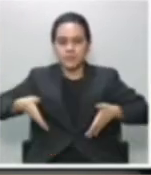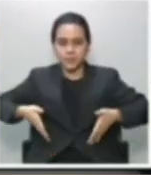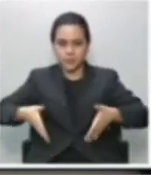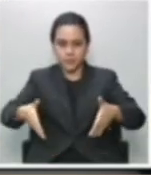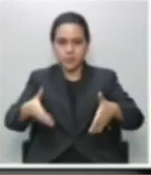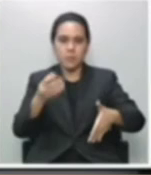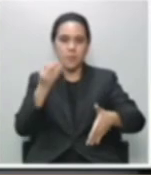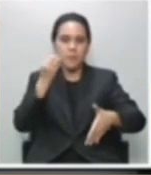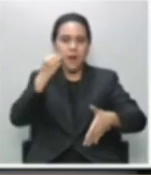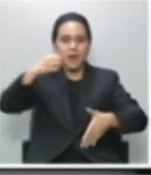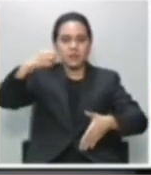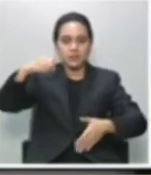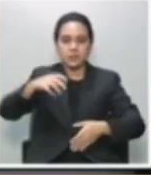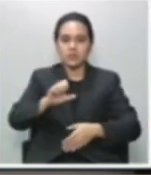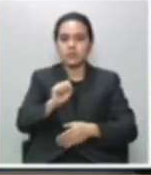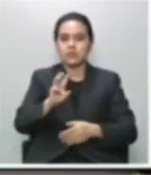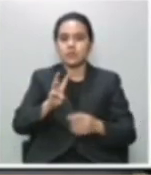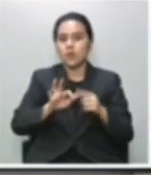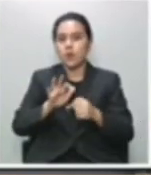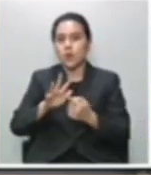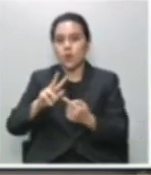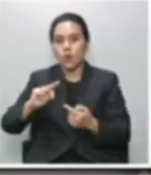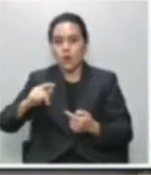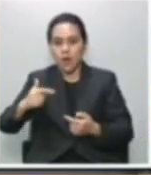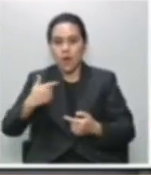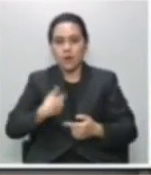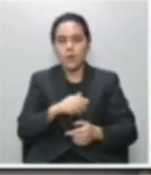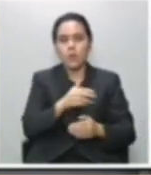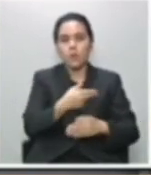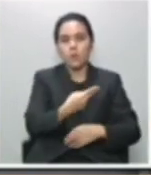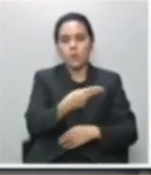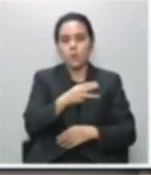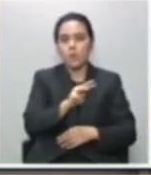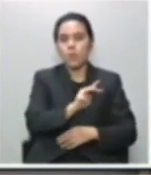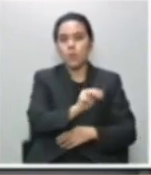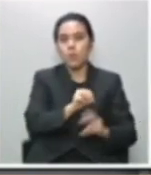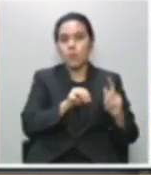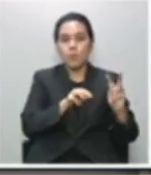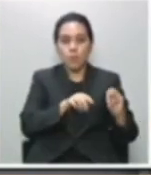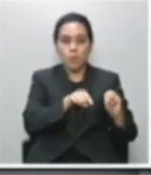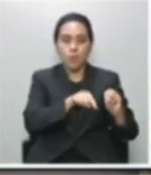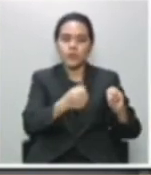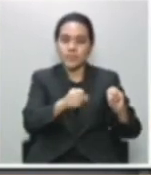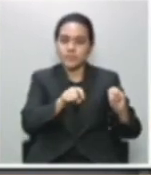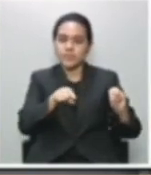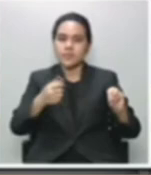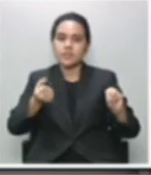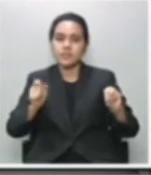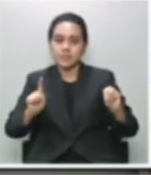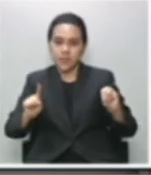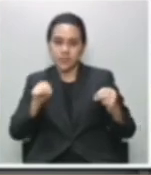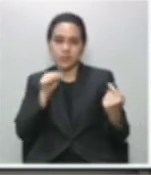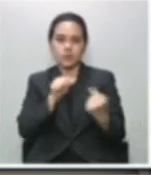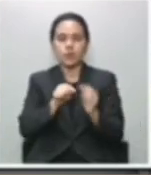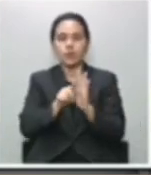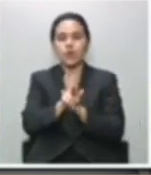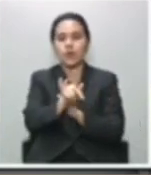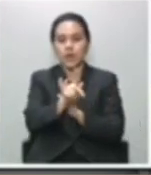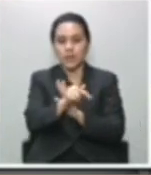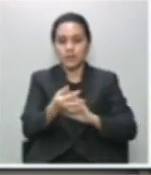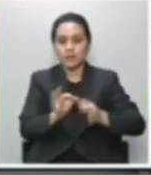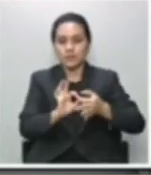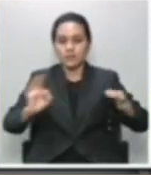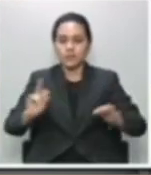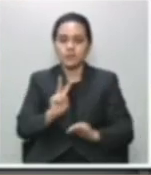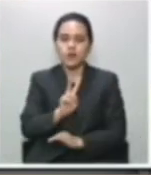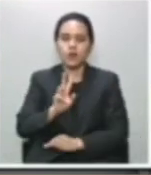านสว่างหมู่8ถึงบ้านกูดเชือกหมู่10หมู่11ตำบลบ้านลานอำเภอบ้านไผ่จังหวัดขอนแก่นระยะทาง